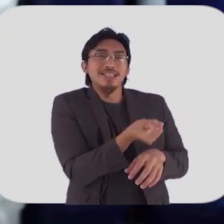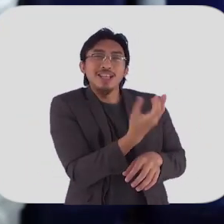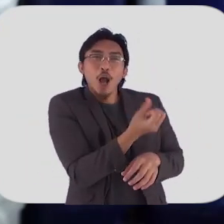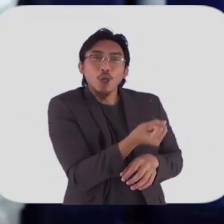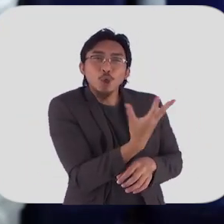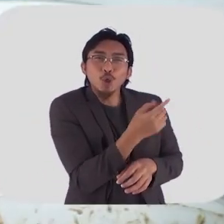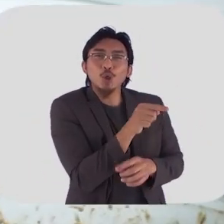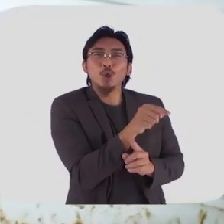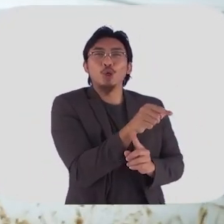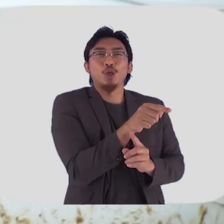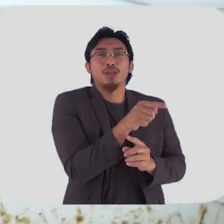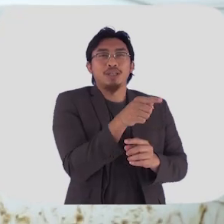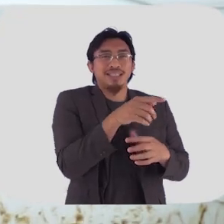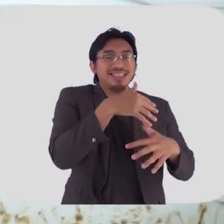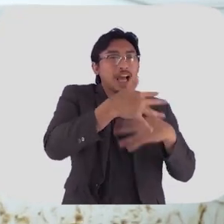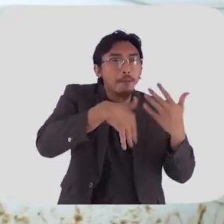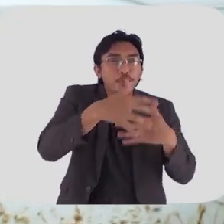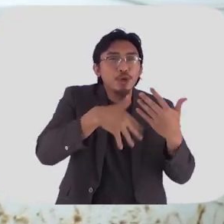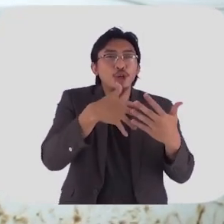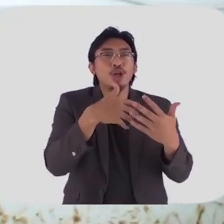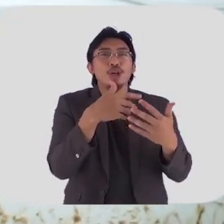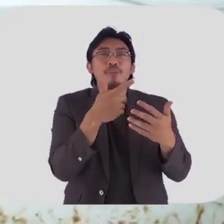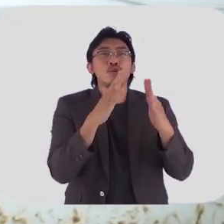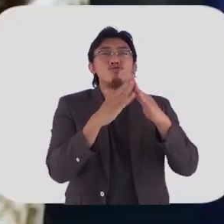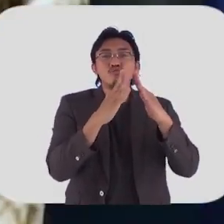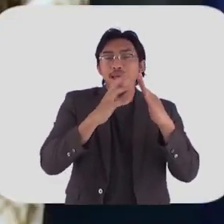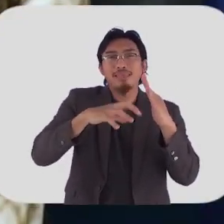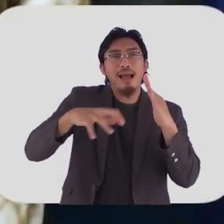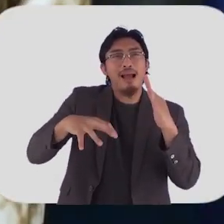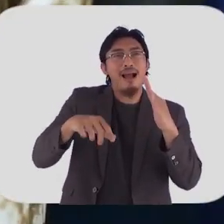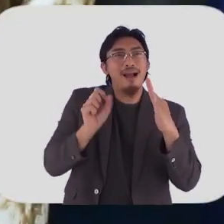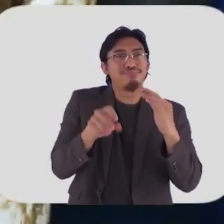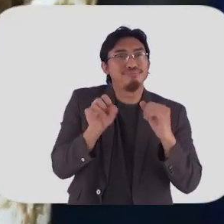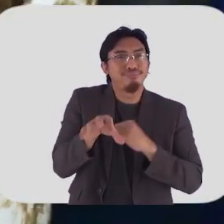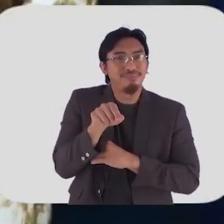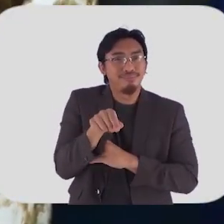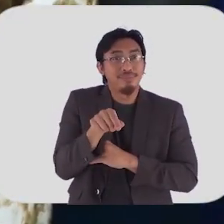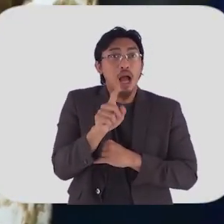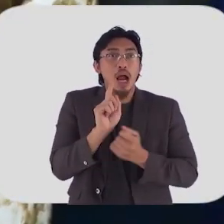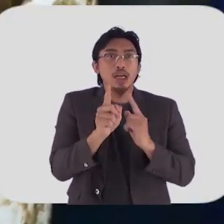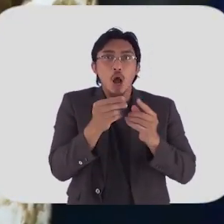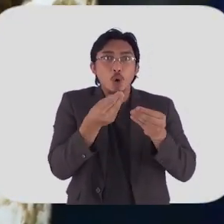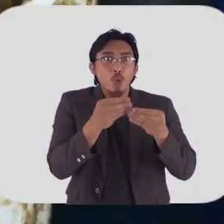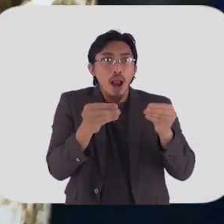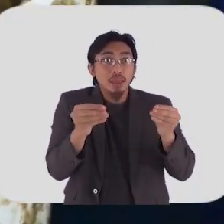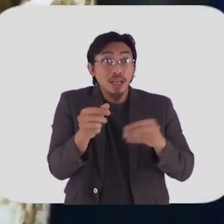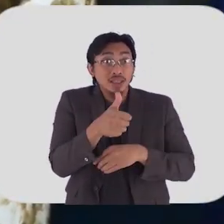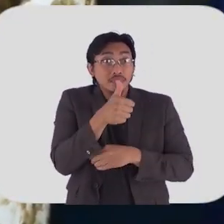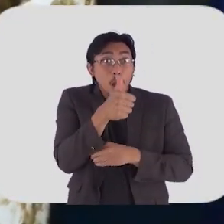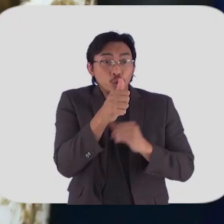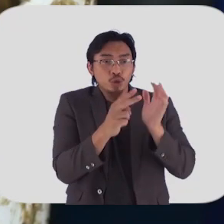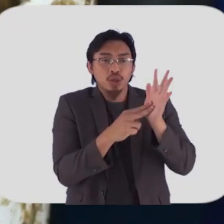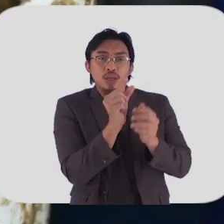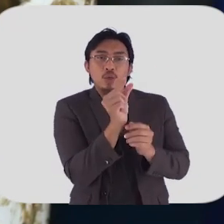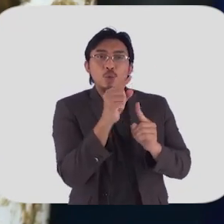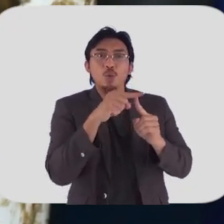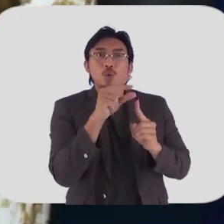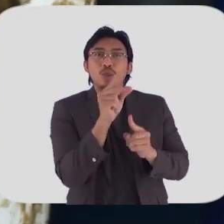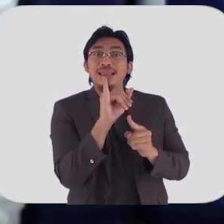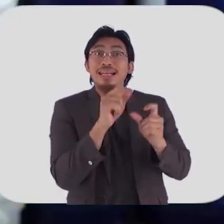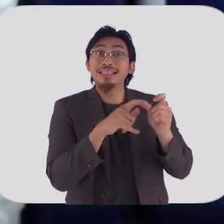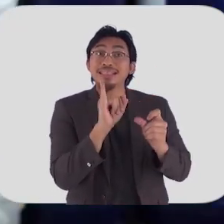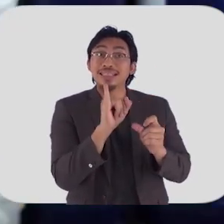mayoritas sayur gitu. Kita campur dengan sampah rumah tangga gitu yang memiliki kualitas lebih bagus secara nutrisi gitu